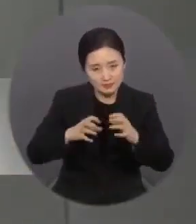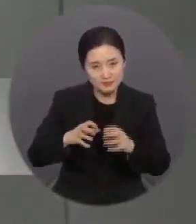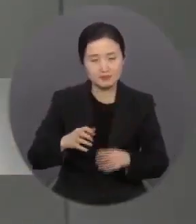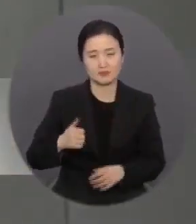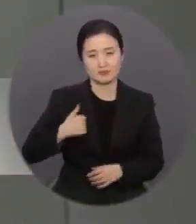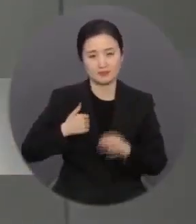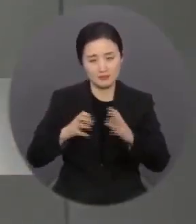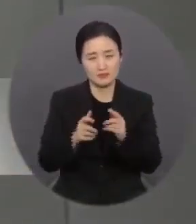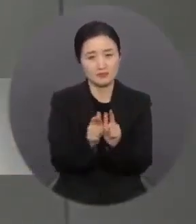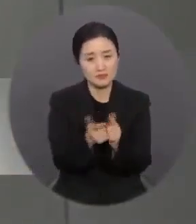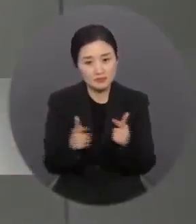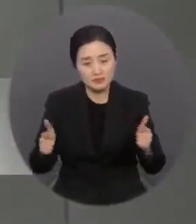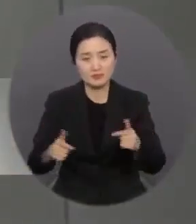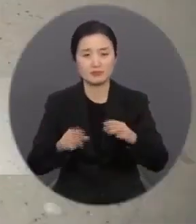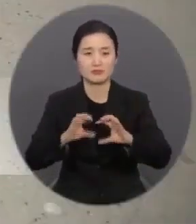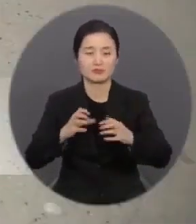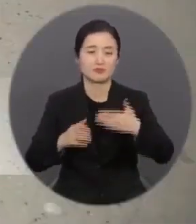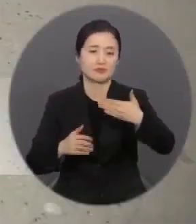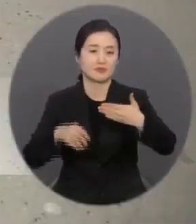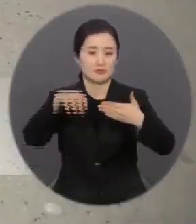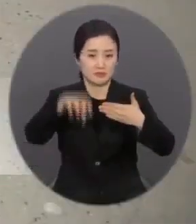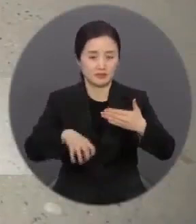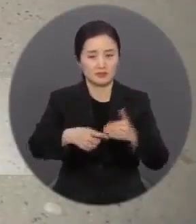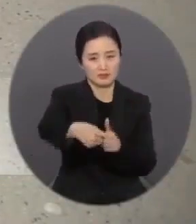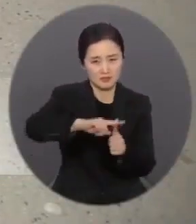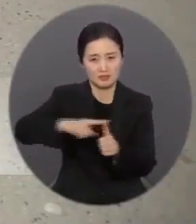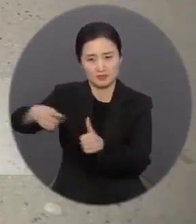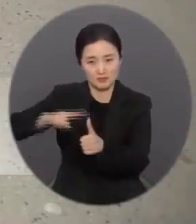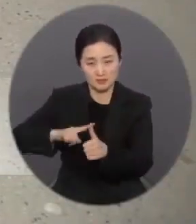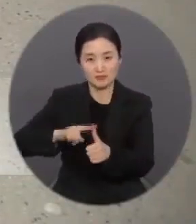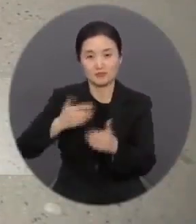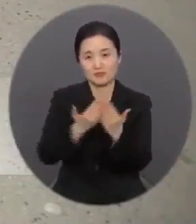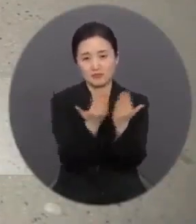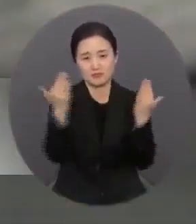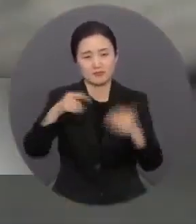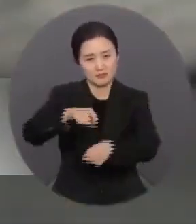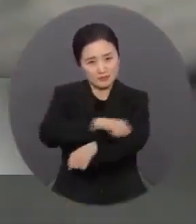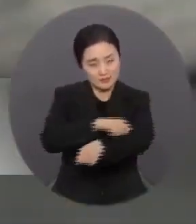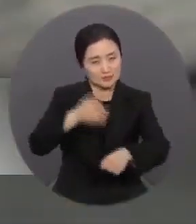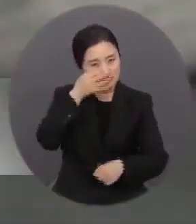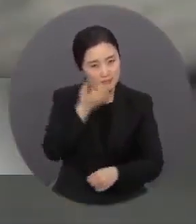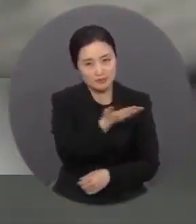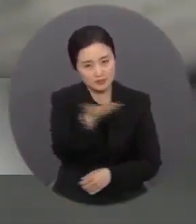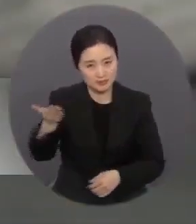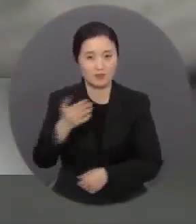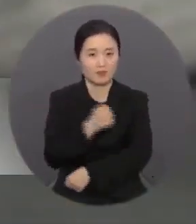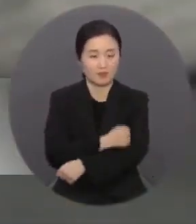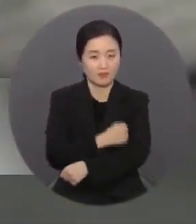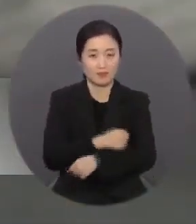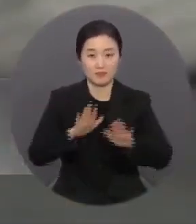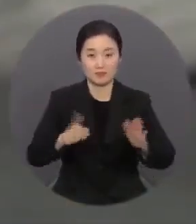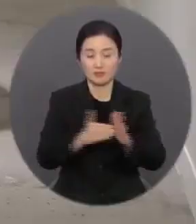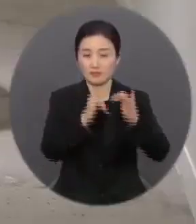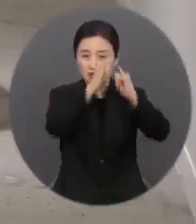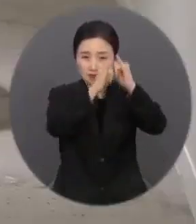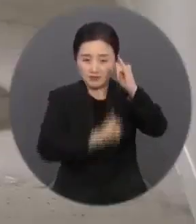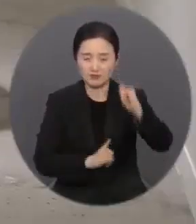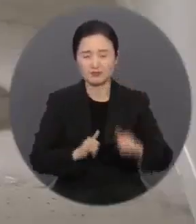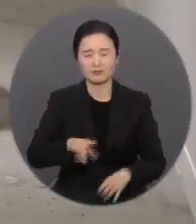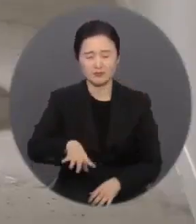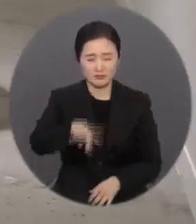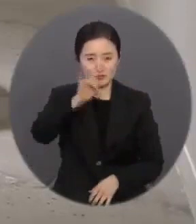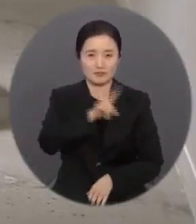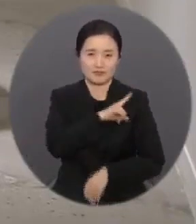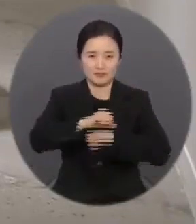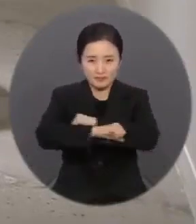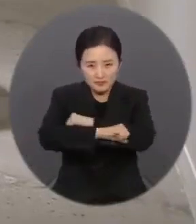나라가 주도적으로 기획해서 마련한 국가 간 성격의 파빌리온 전시도 역대 최대 규모로 치러집니다. 광주에